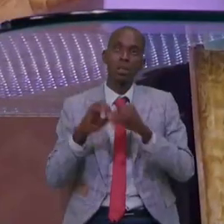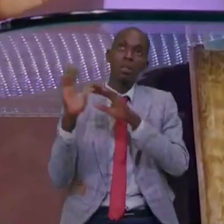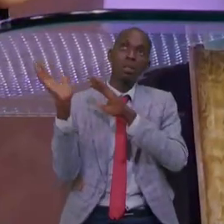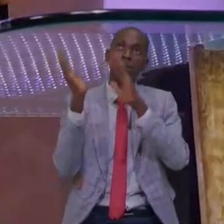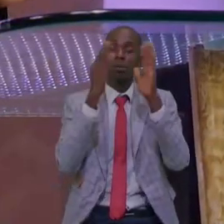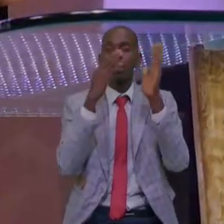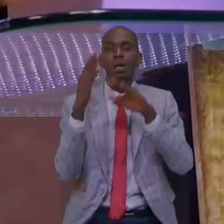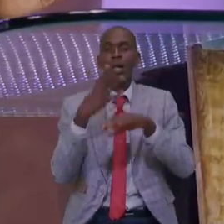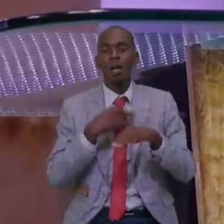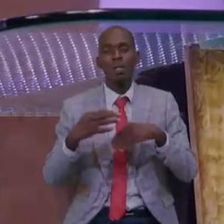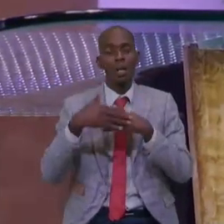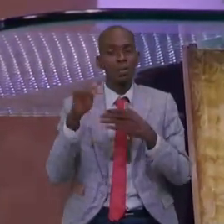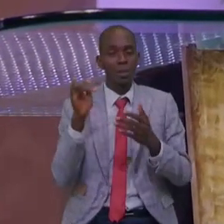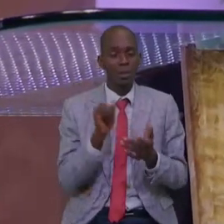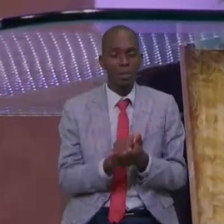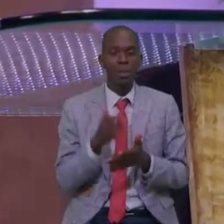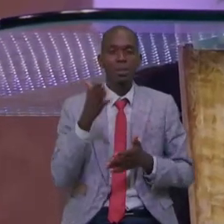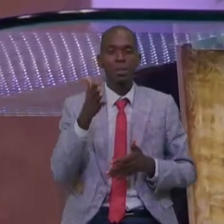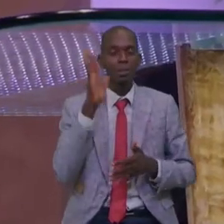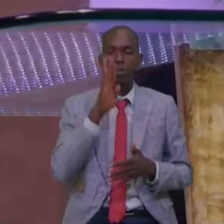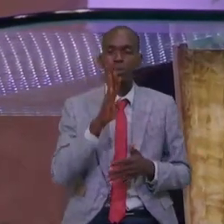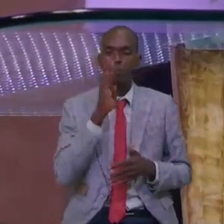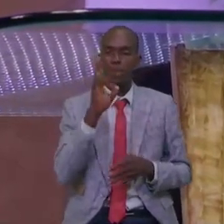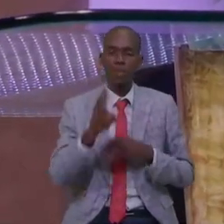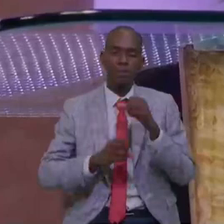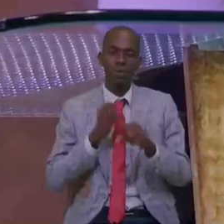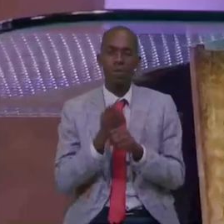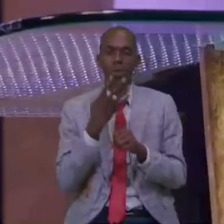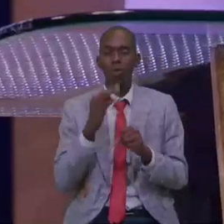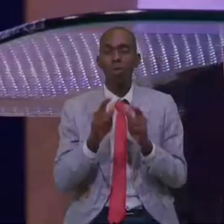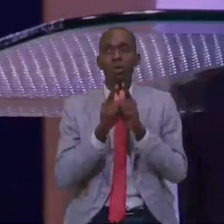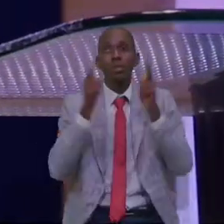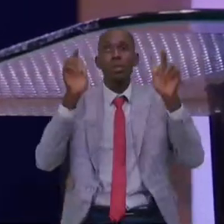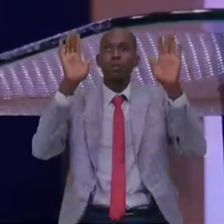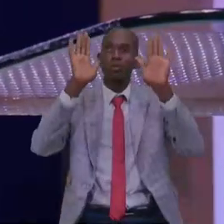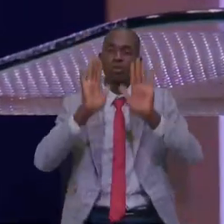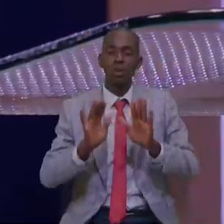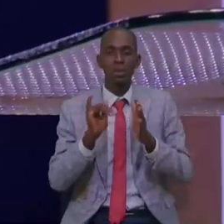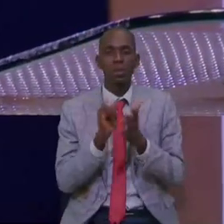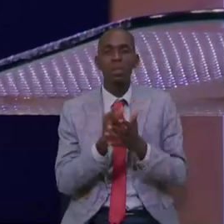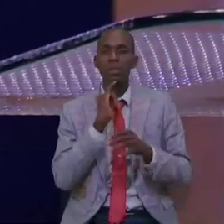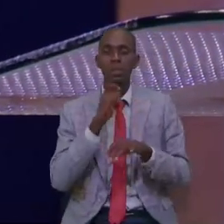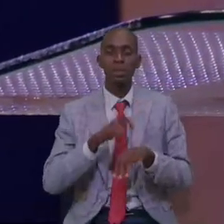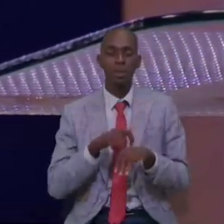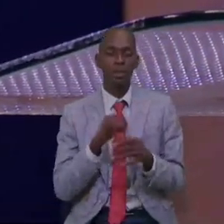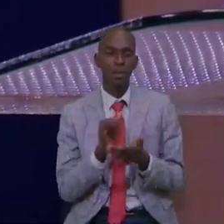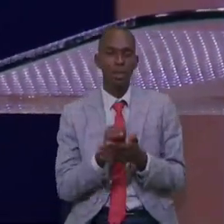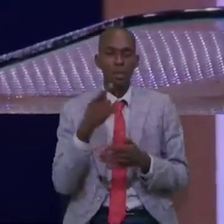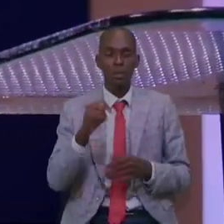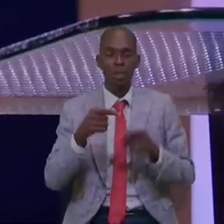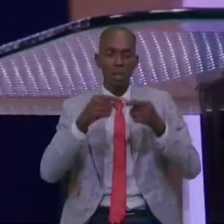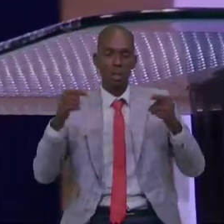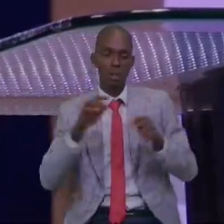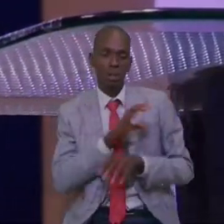année de la grande tribulation. C'est l'heure où l'Antéchrist régnera. En ce temps